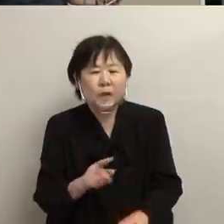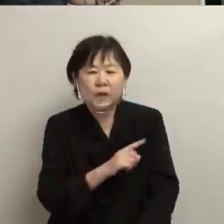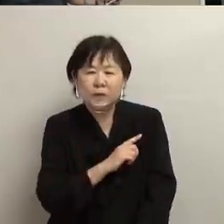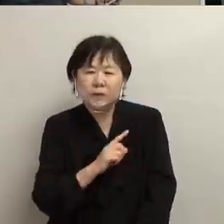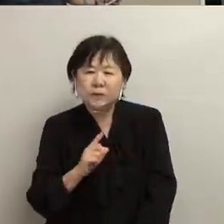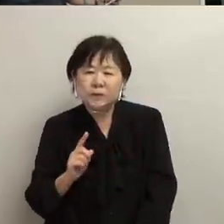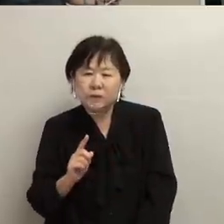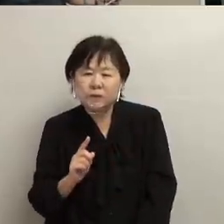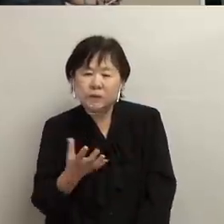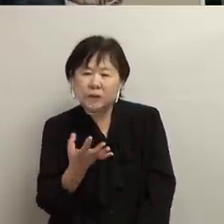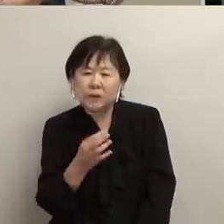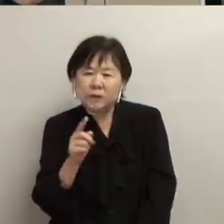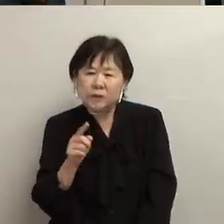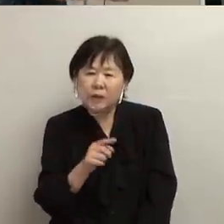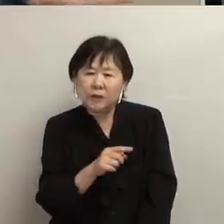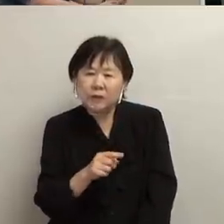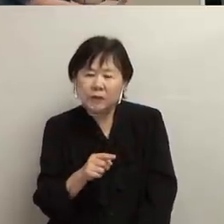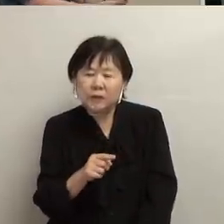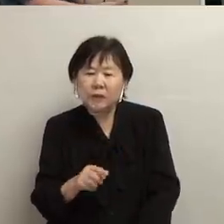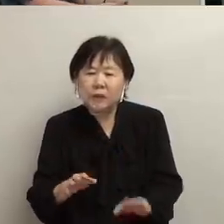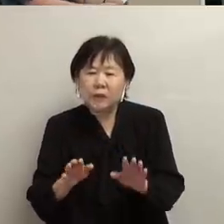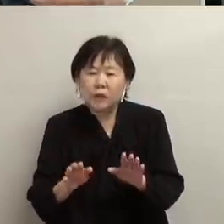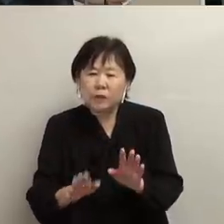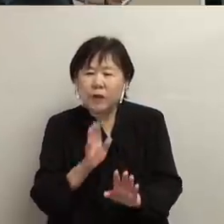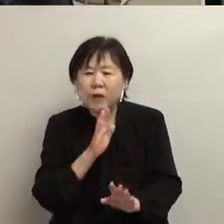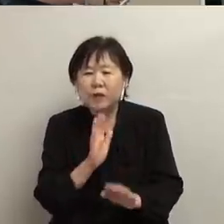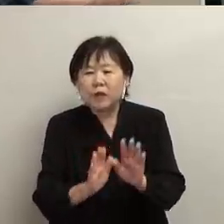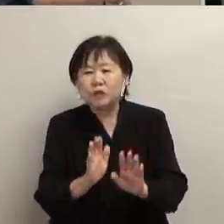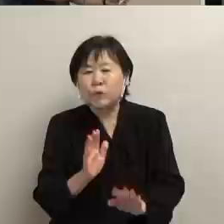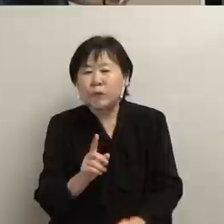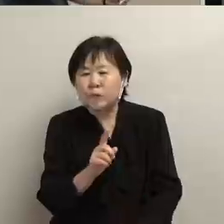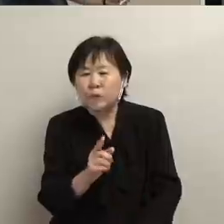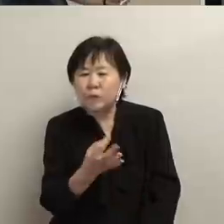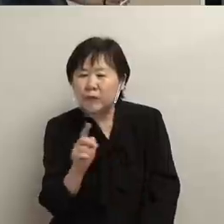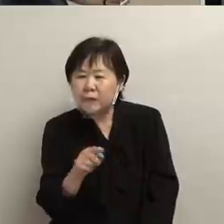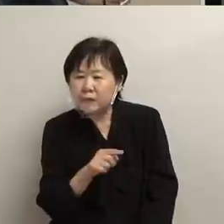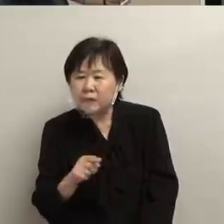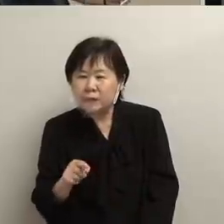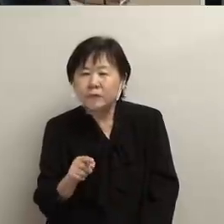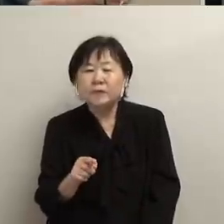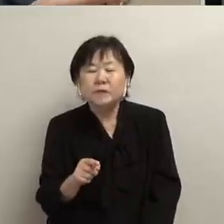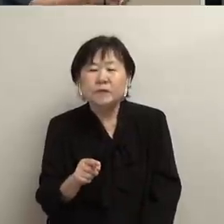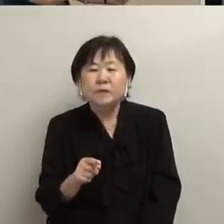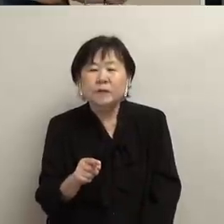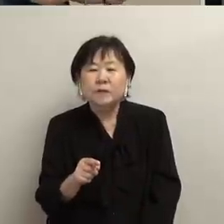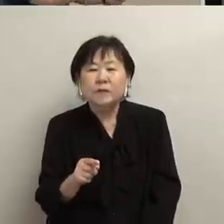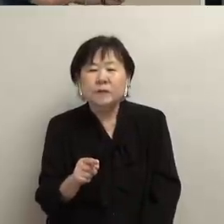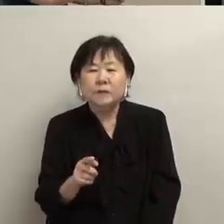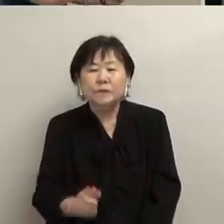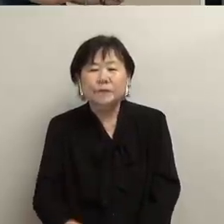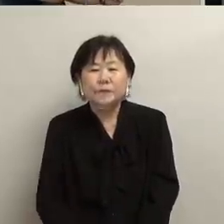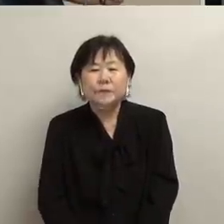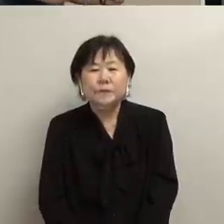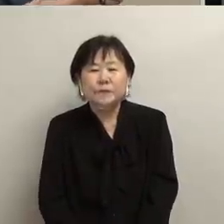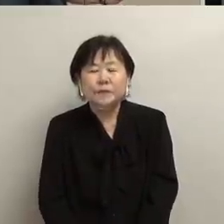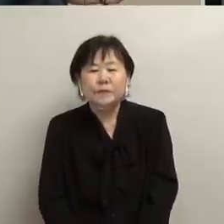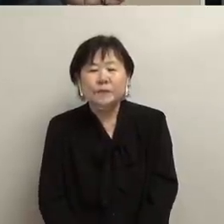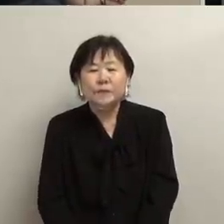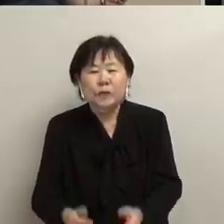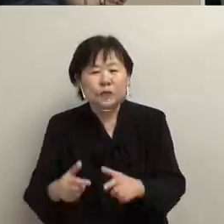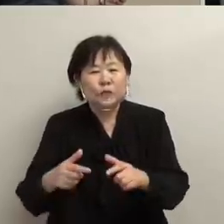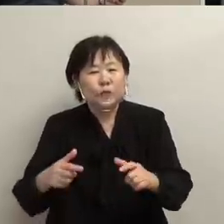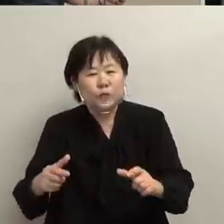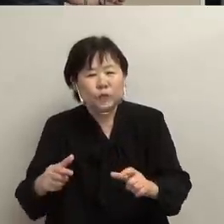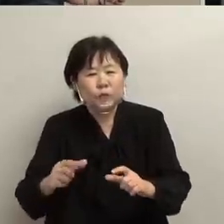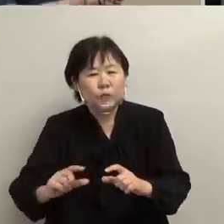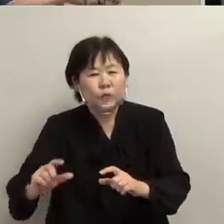といいで結構なんでは何人から今現状何人いてこれこうあの財布安文もうぞういったどれ